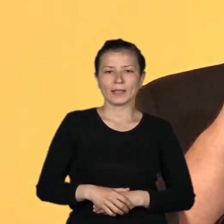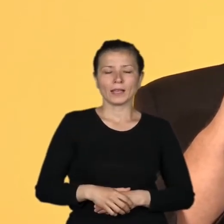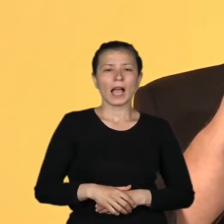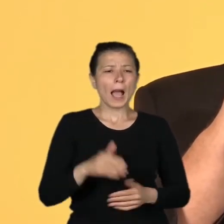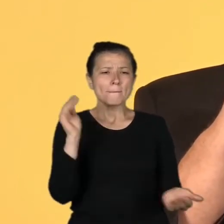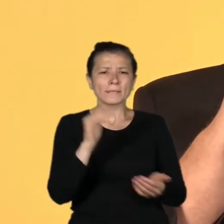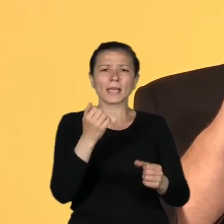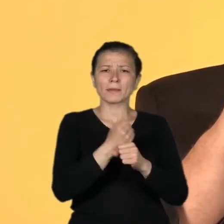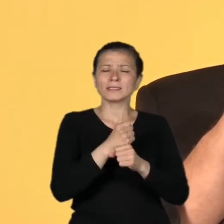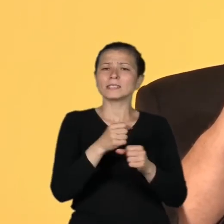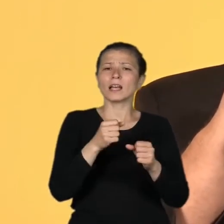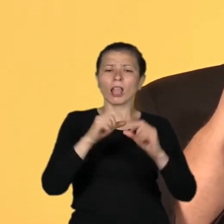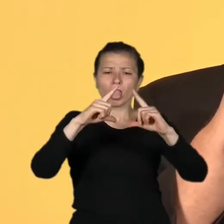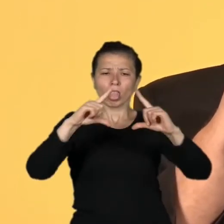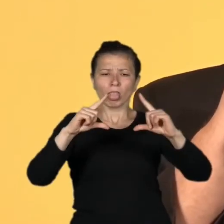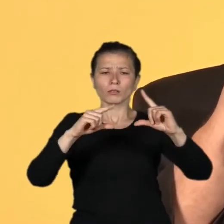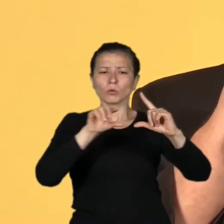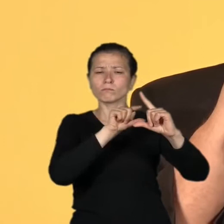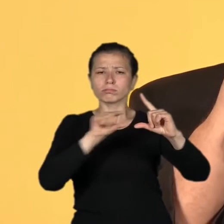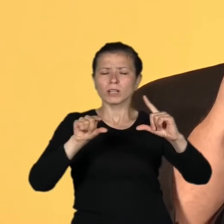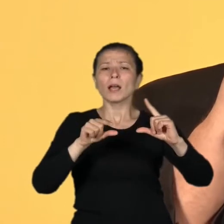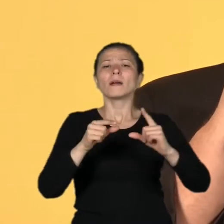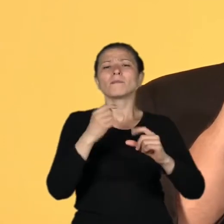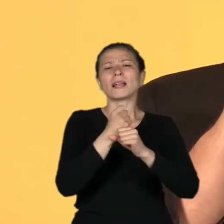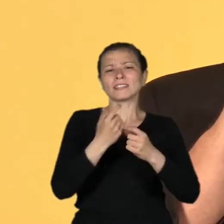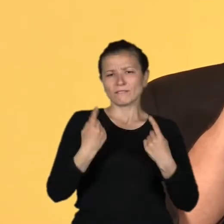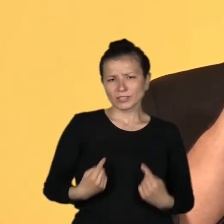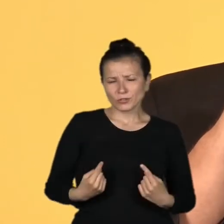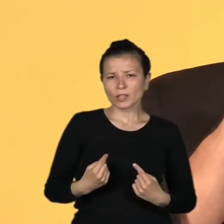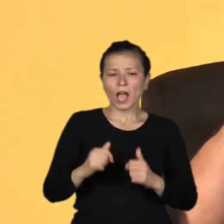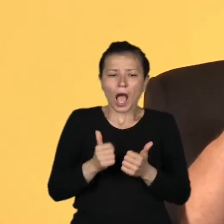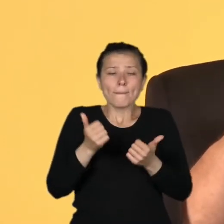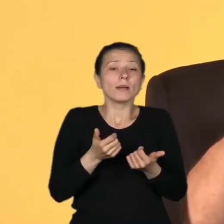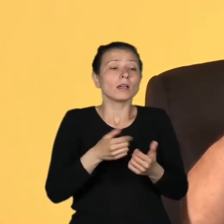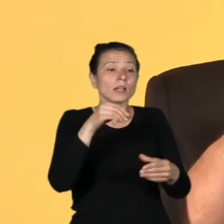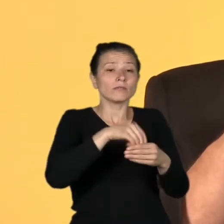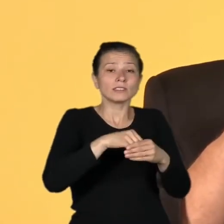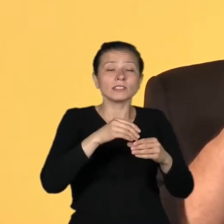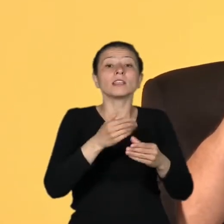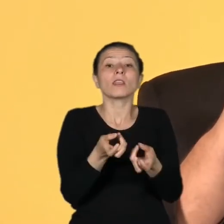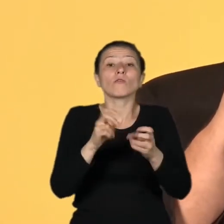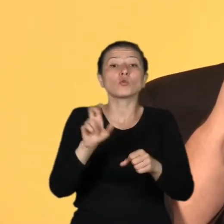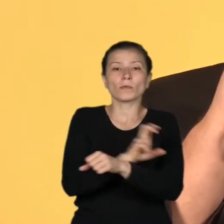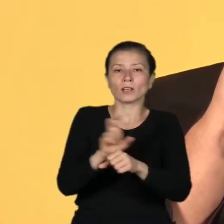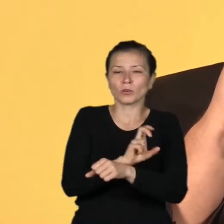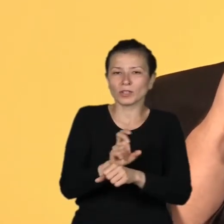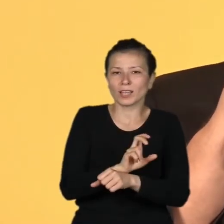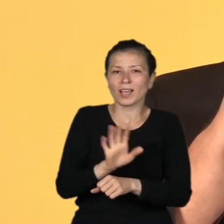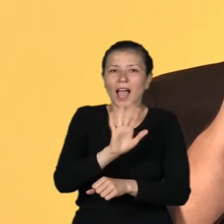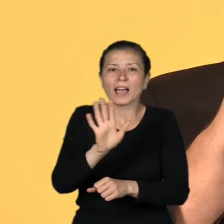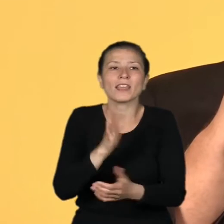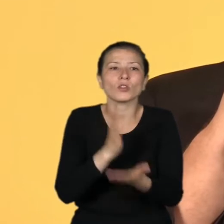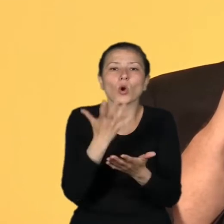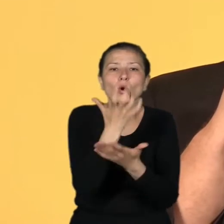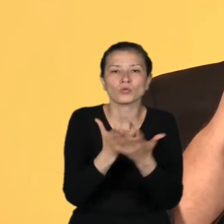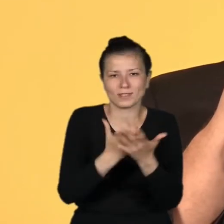pracy, dla niebieskich kołnierzyków, czyli żeby te inwestycje tworzyły technologię, a nie ją